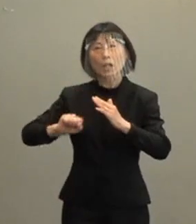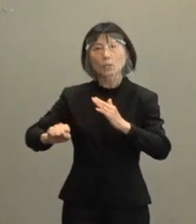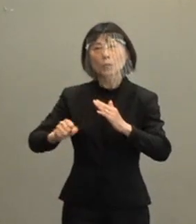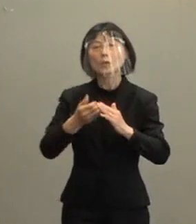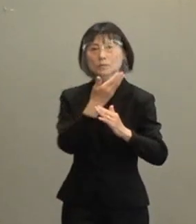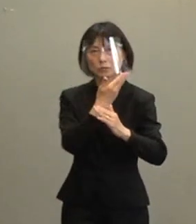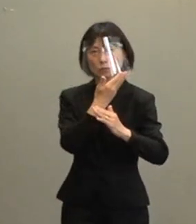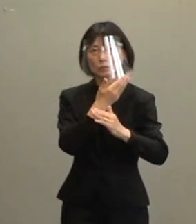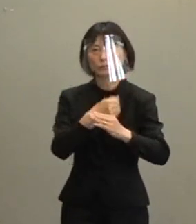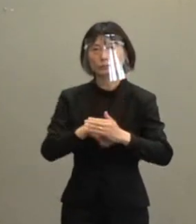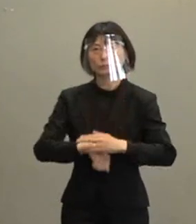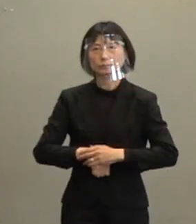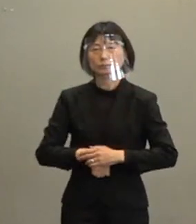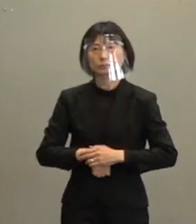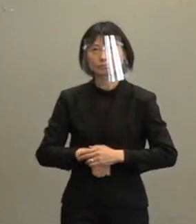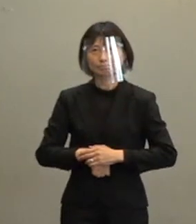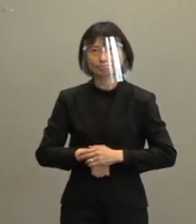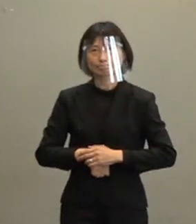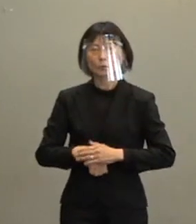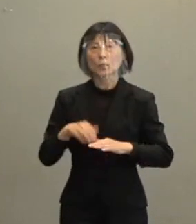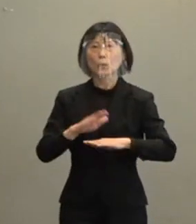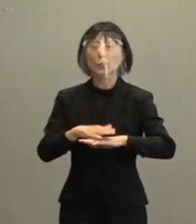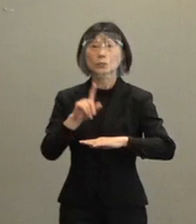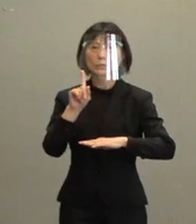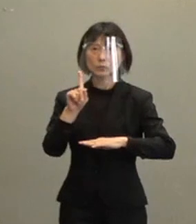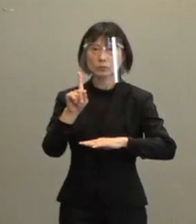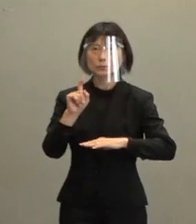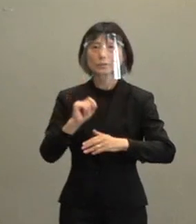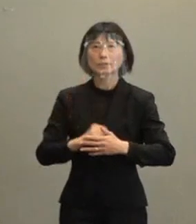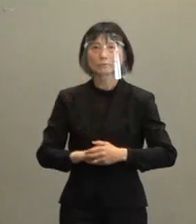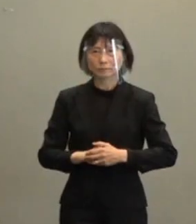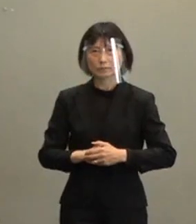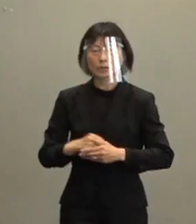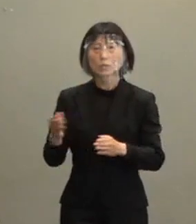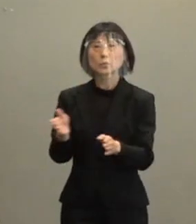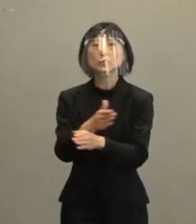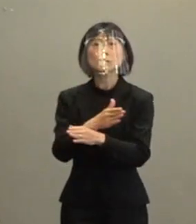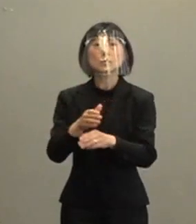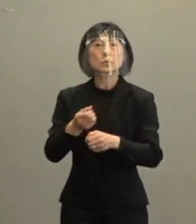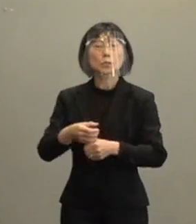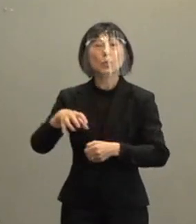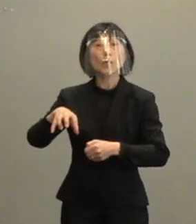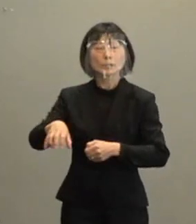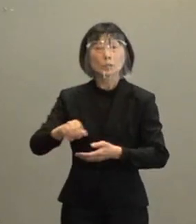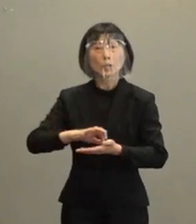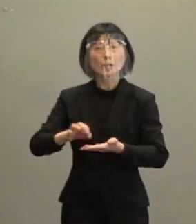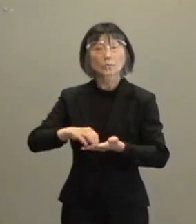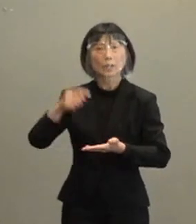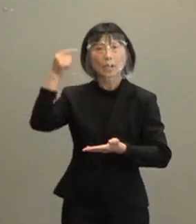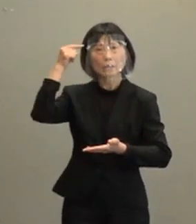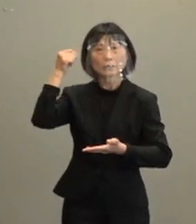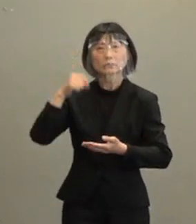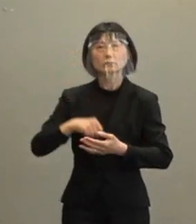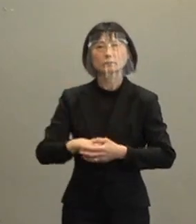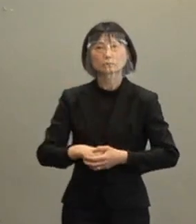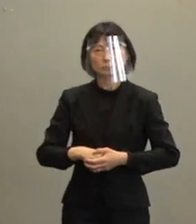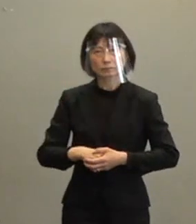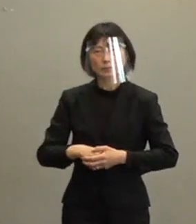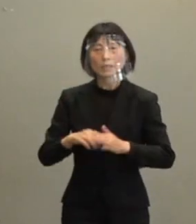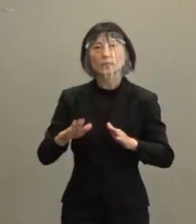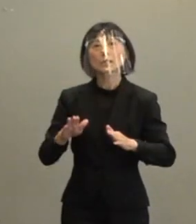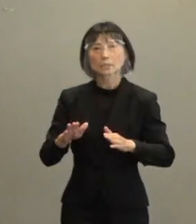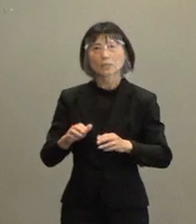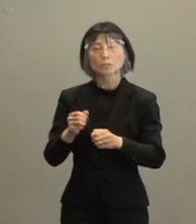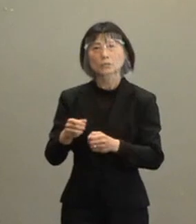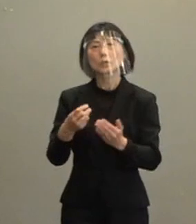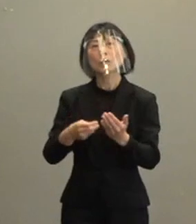が重要であります。その方法の一つとして遊休農地の活用が考えられますが、現在の農